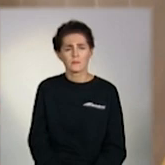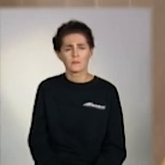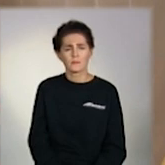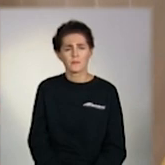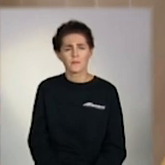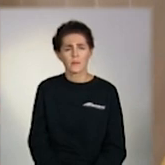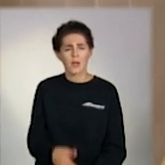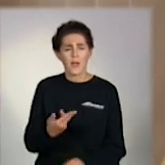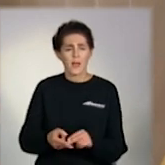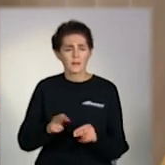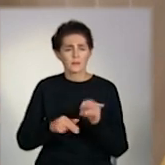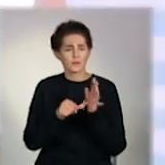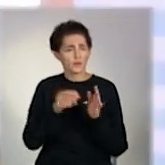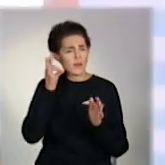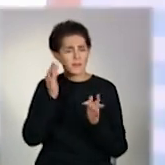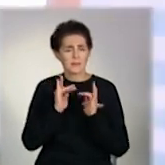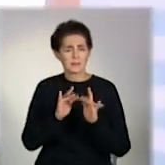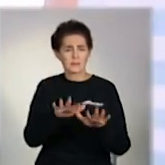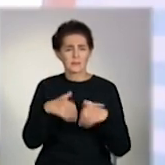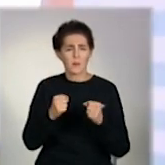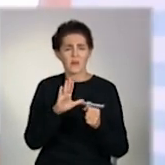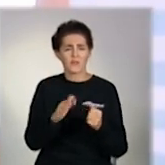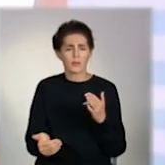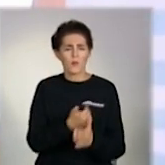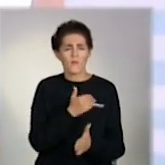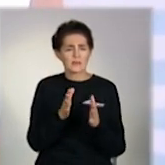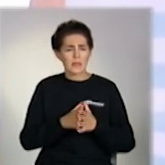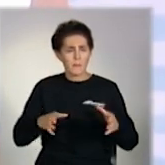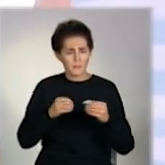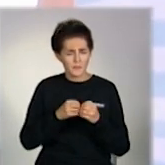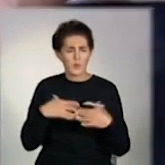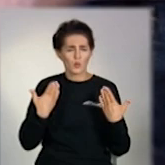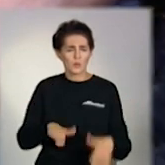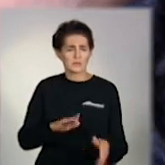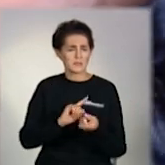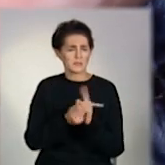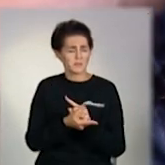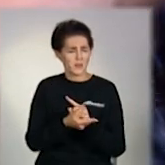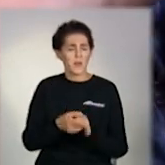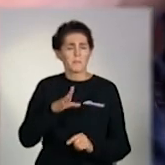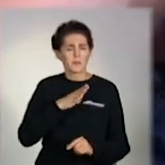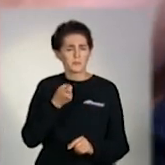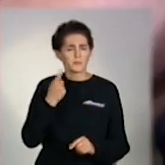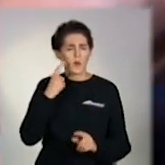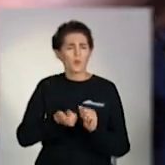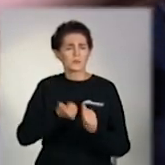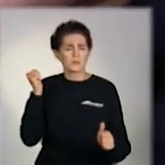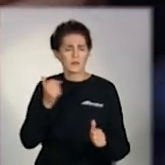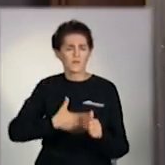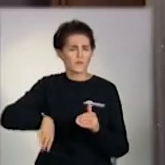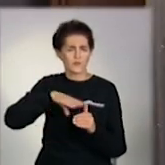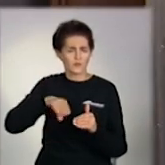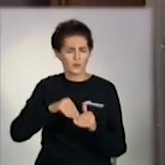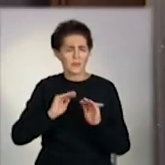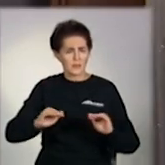Відтоді, як шестирічну Зіну з інтернату забрали у нову сім'ю, вона неабияк змінилася, бо відставала від однолітків в усьому